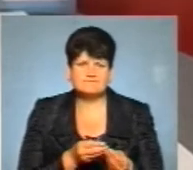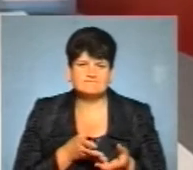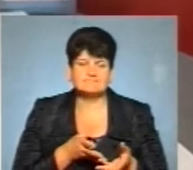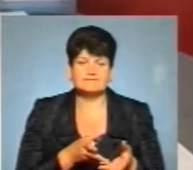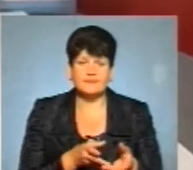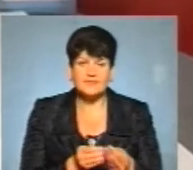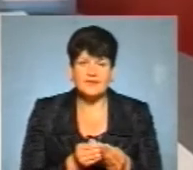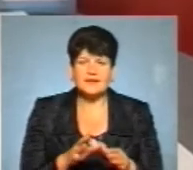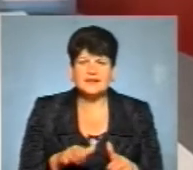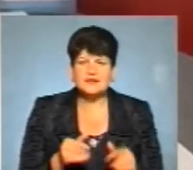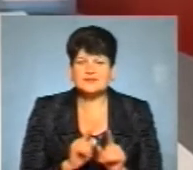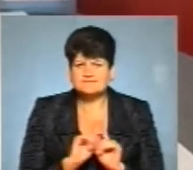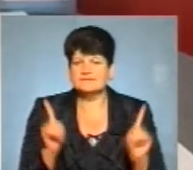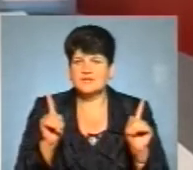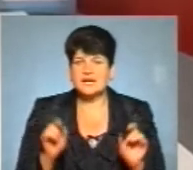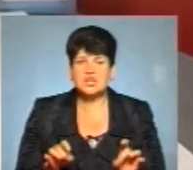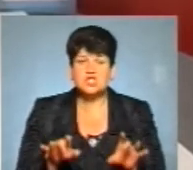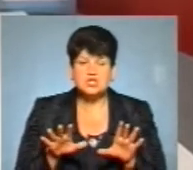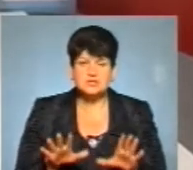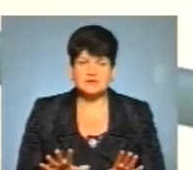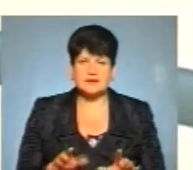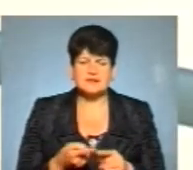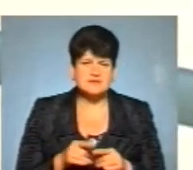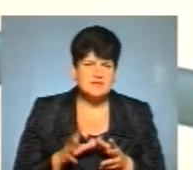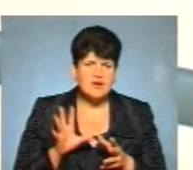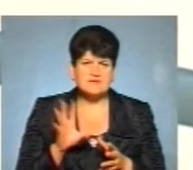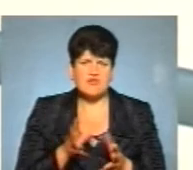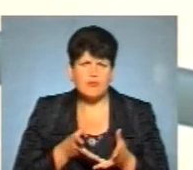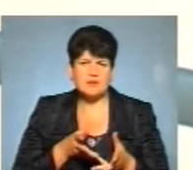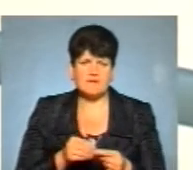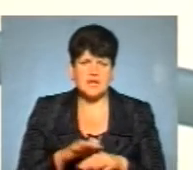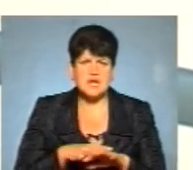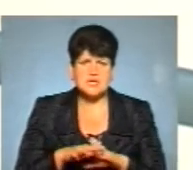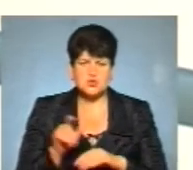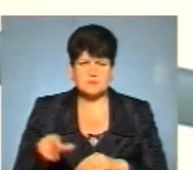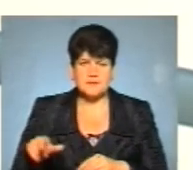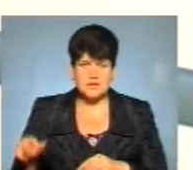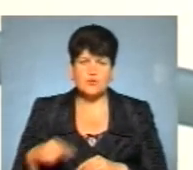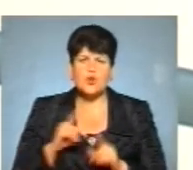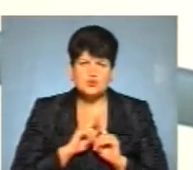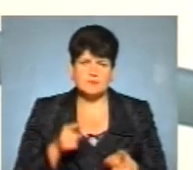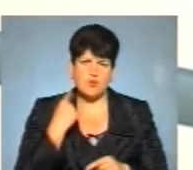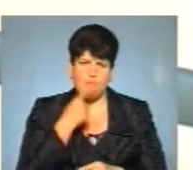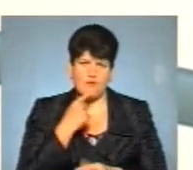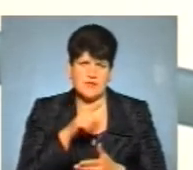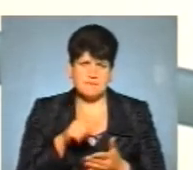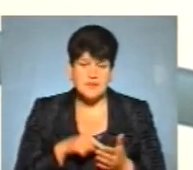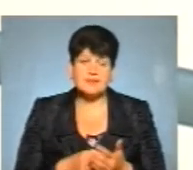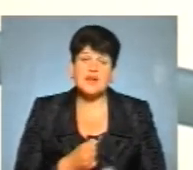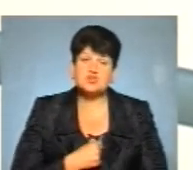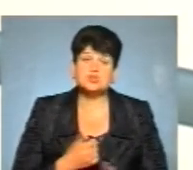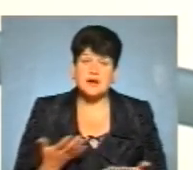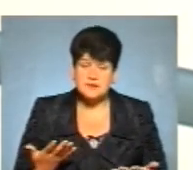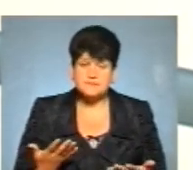такі резонансні рішення і проєктує це все на суспільство, в першу чергу на мовне питання. На жаль, бо